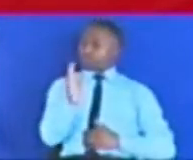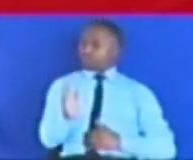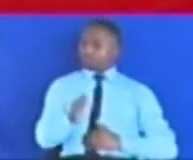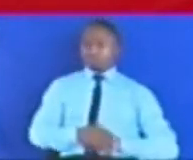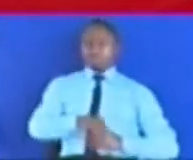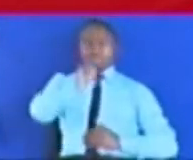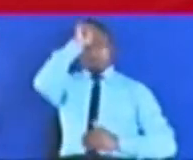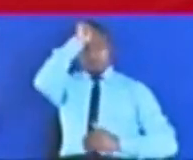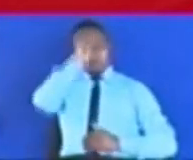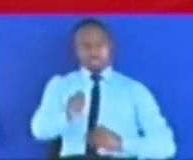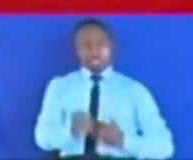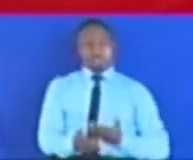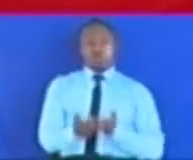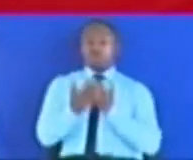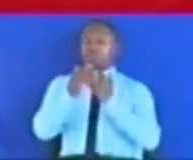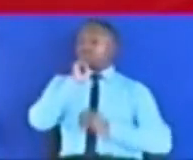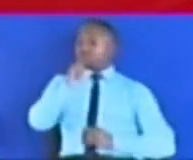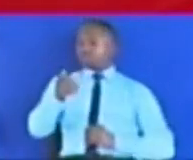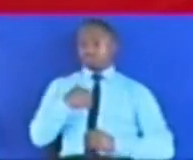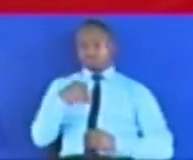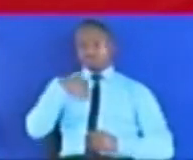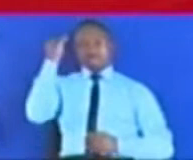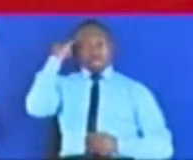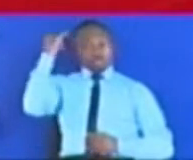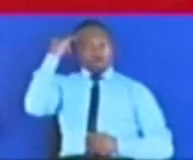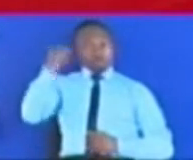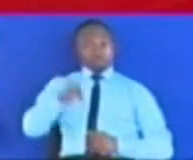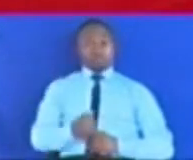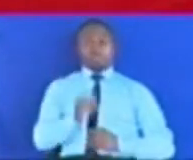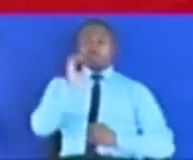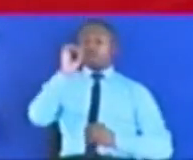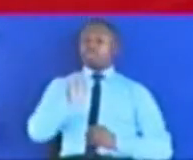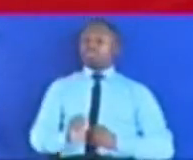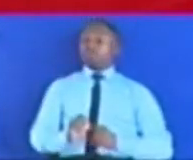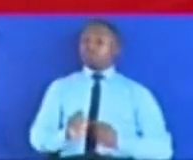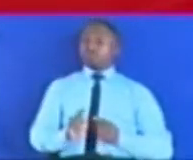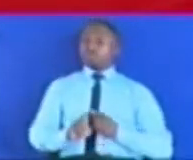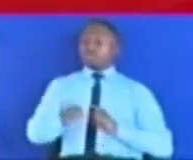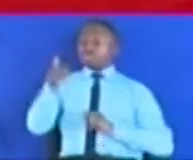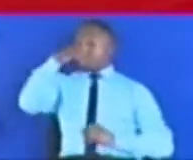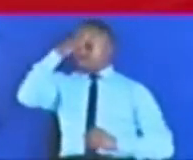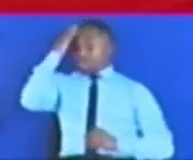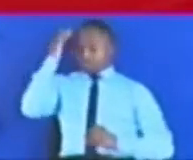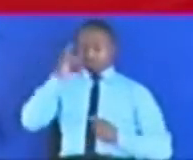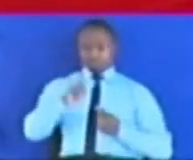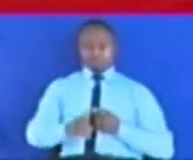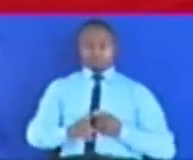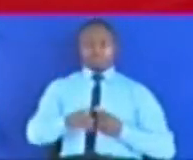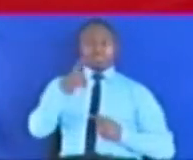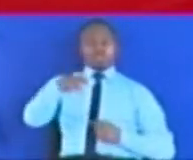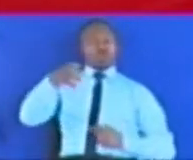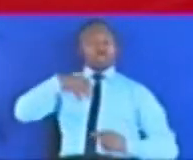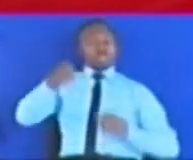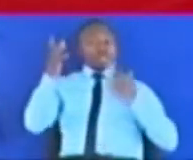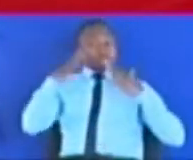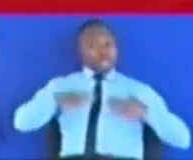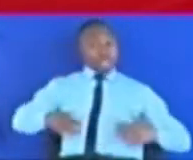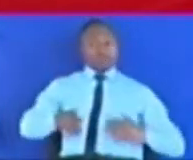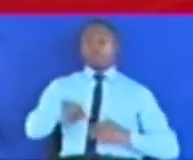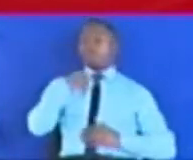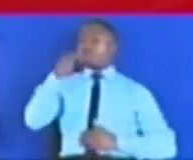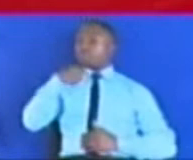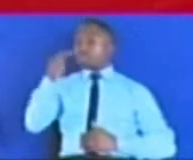Mheshimiwa Naibu Spika, nashauri strongly kwa serikali pamoja ambao Wizara ya Afya pamoja na